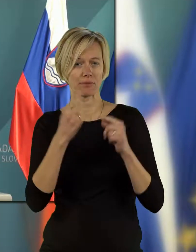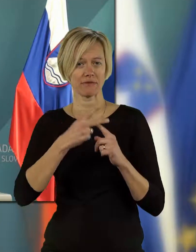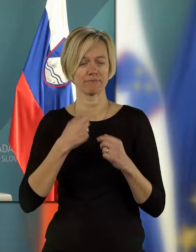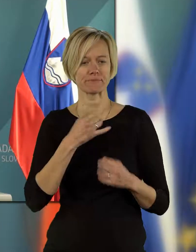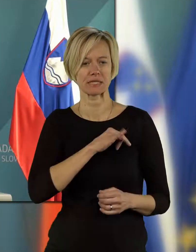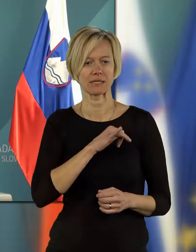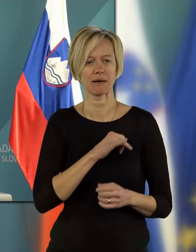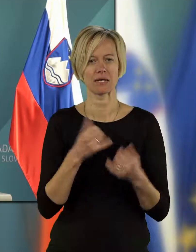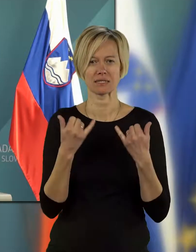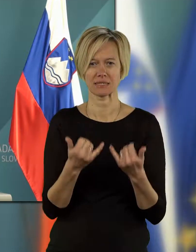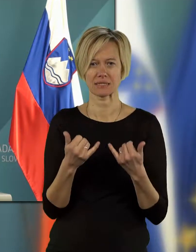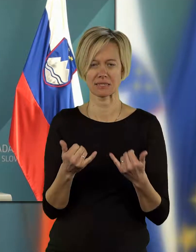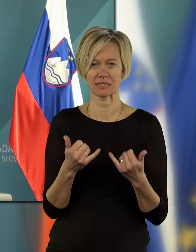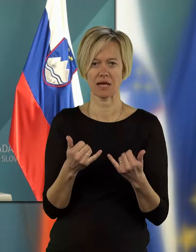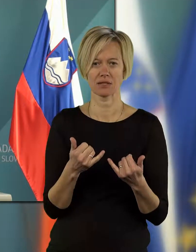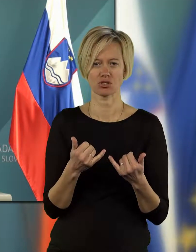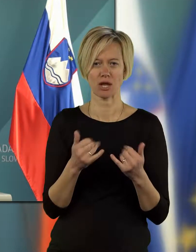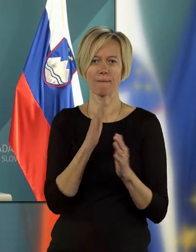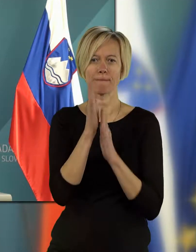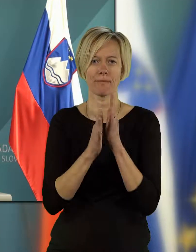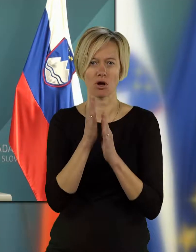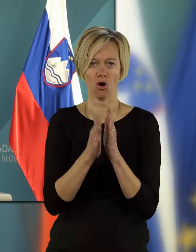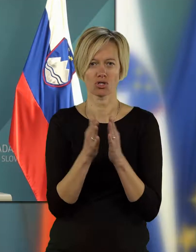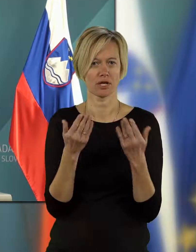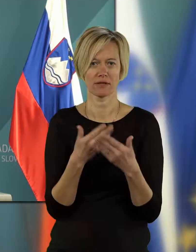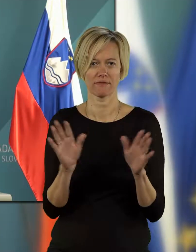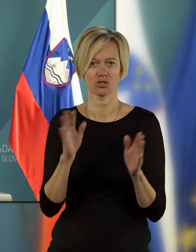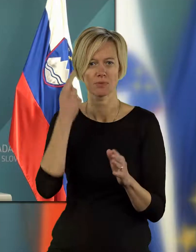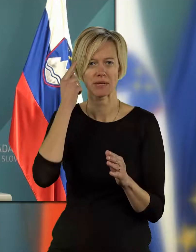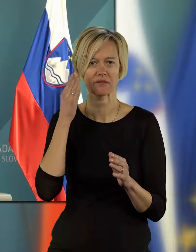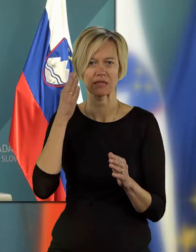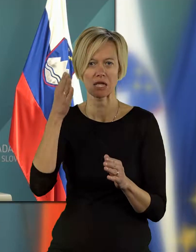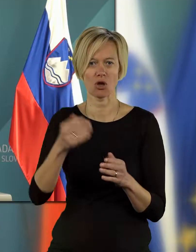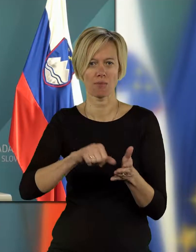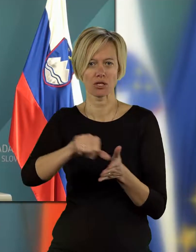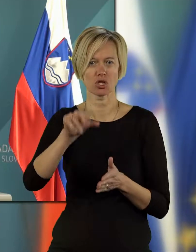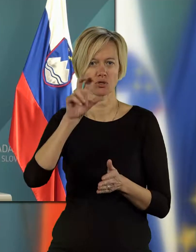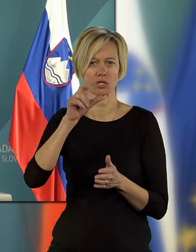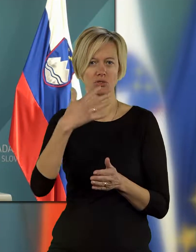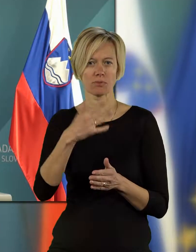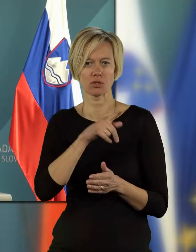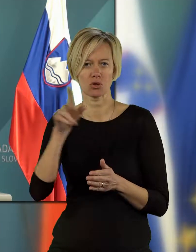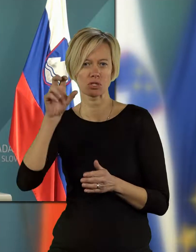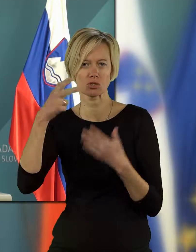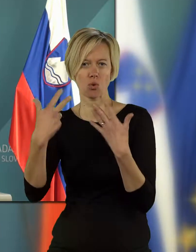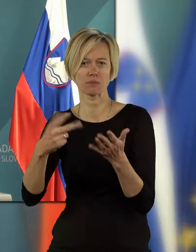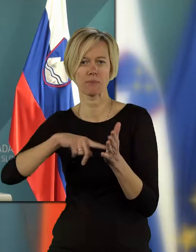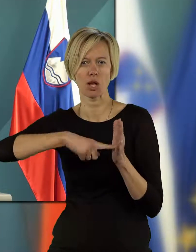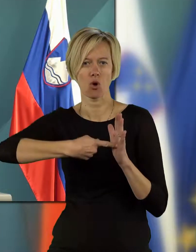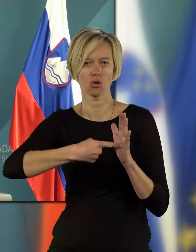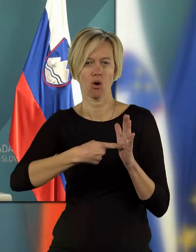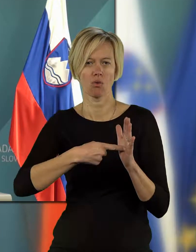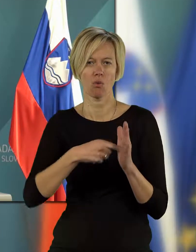torej v tej zdajšnji prošnji ni več predvideno plačilo 350 do